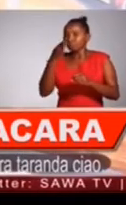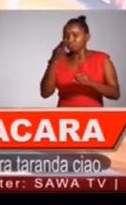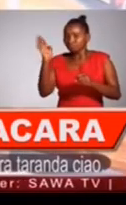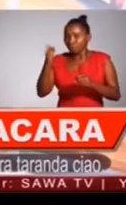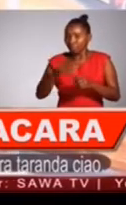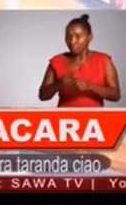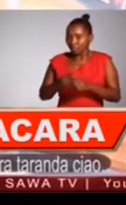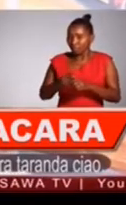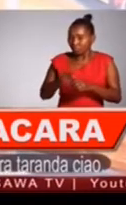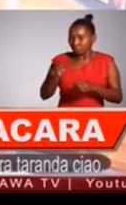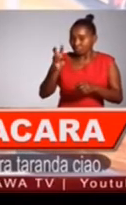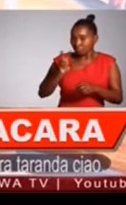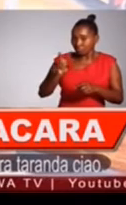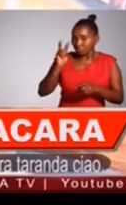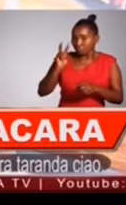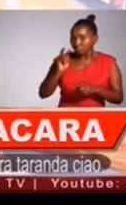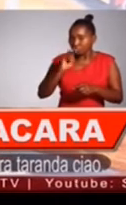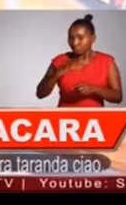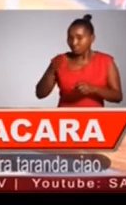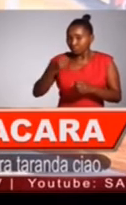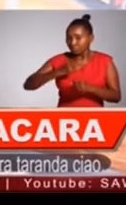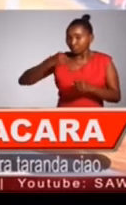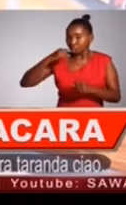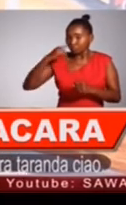konkono, kono wake ni silivuet